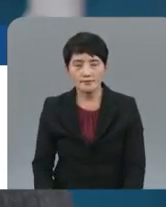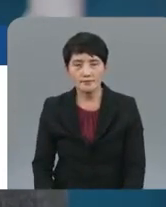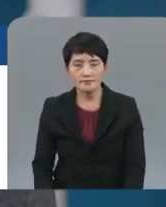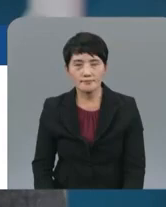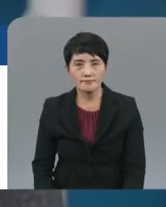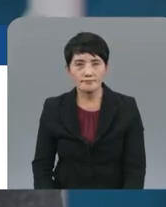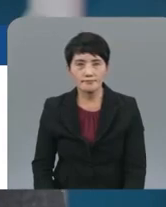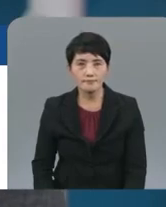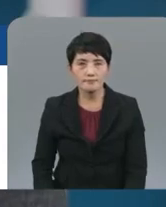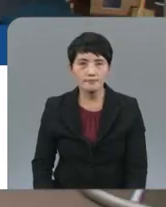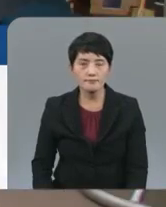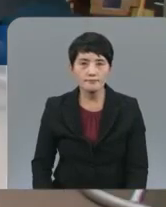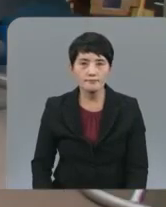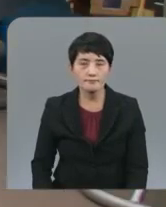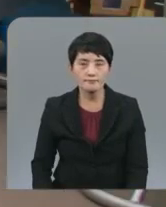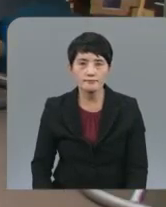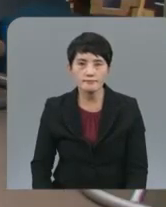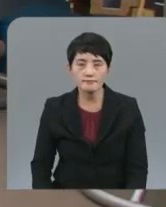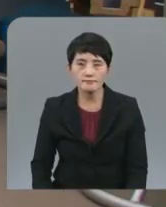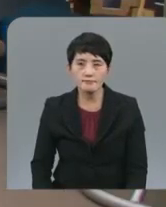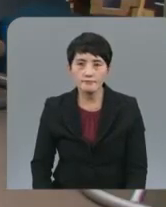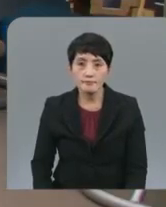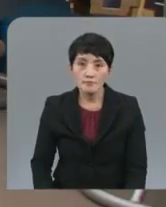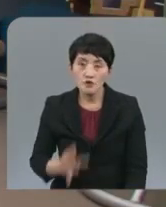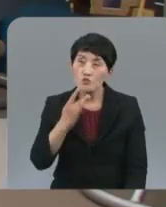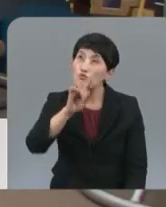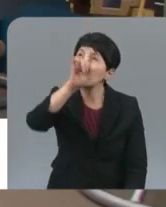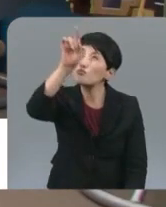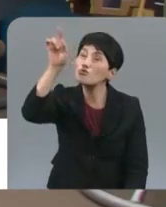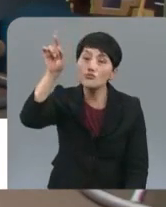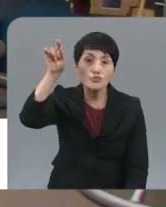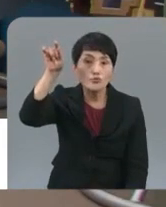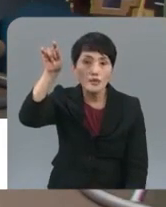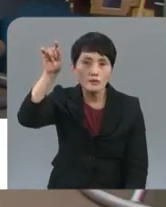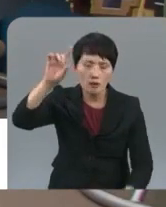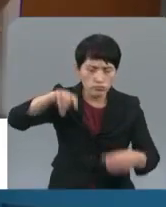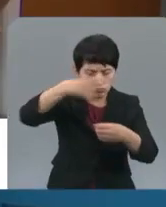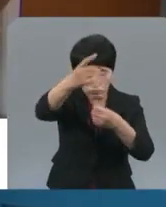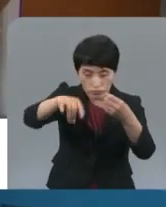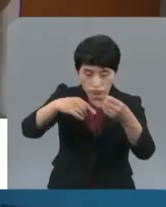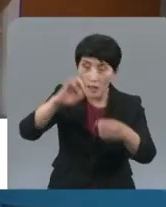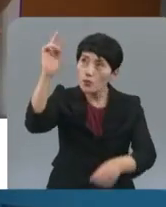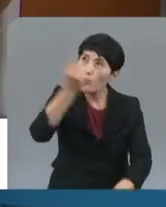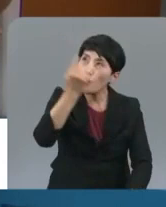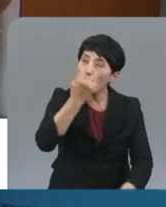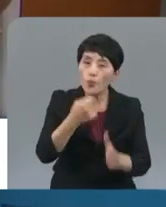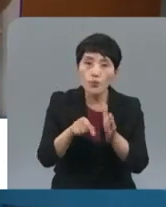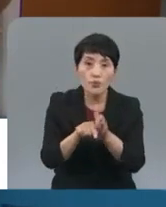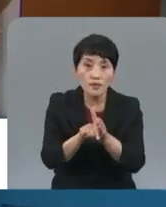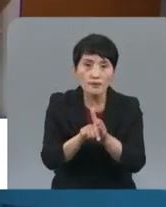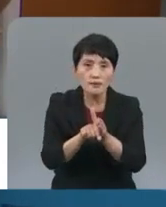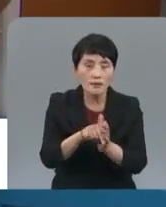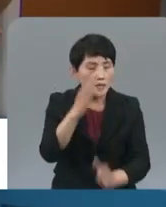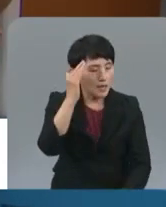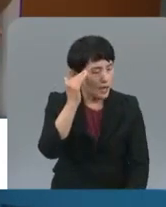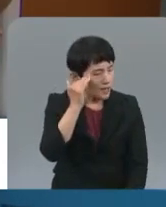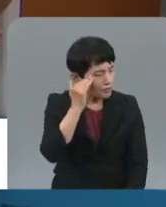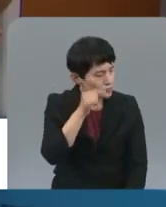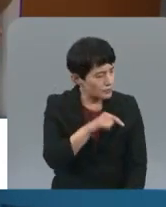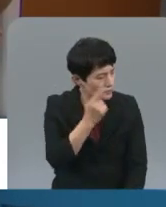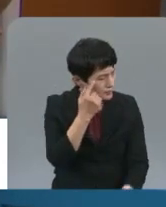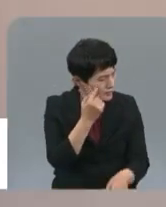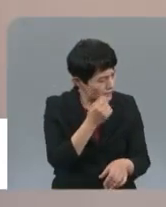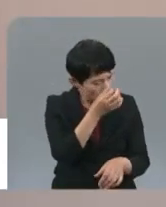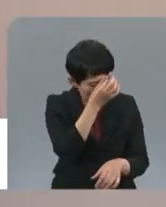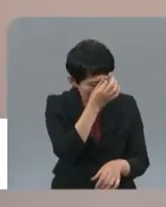pada tahun 2004 silam kemudian satelit itu mengelilingi bumi tanpa henti selama sekitar 20 tahun demikian